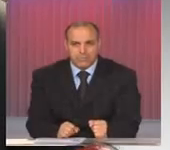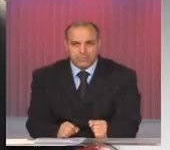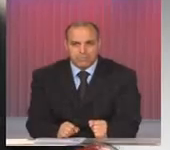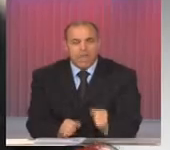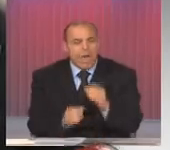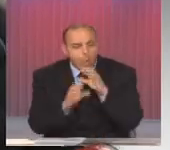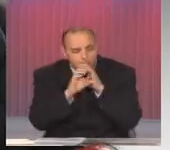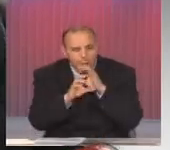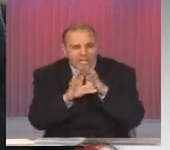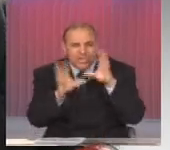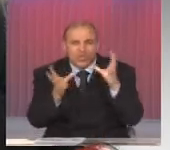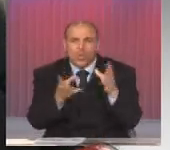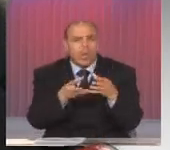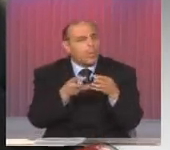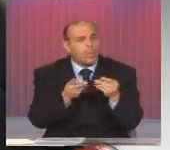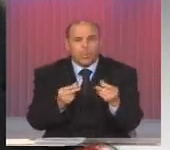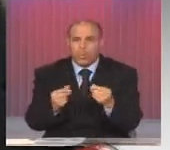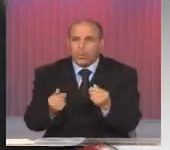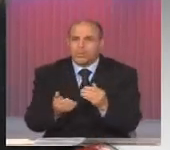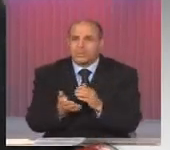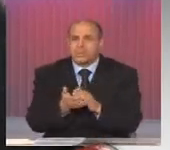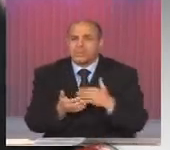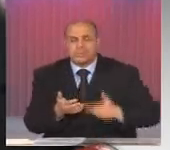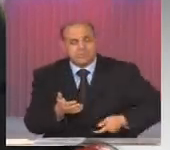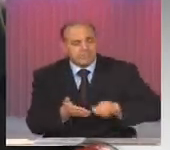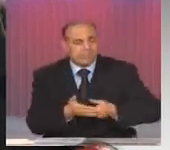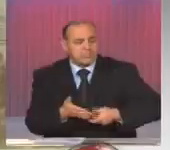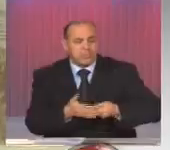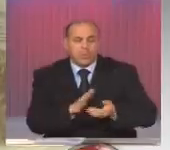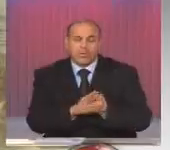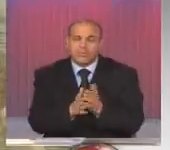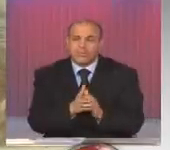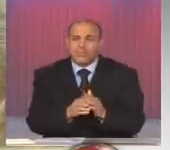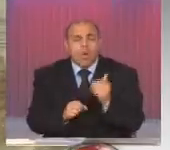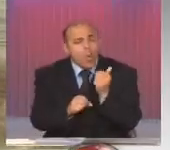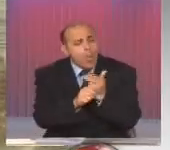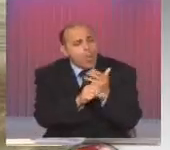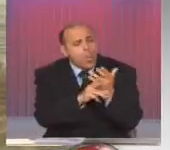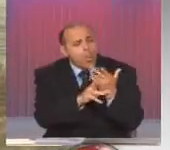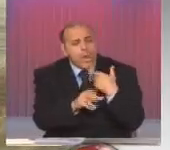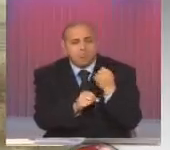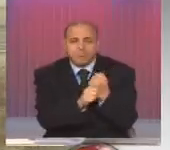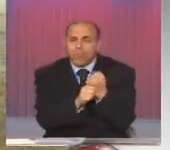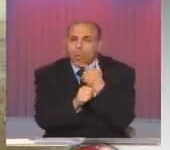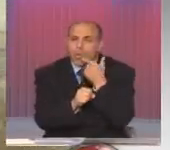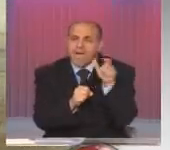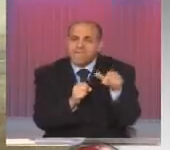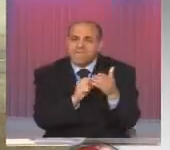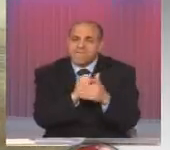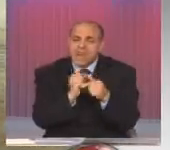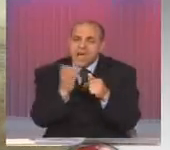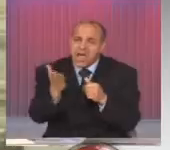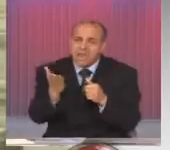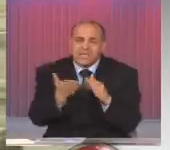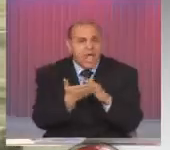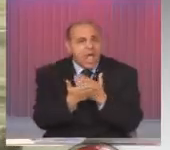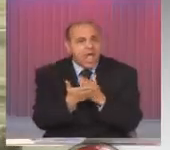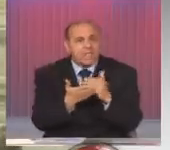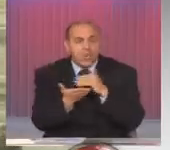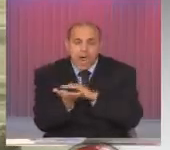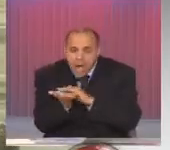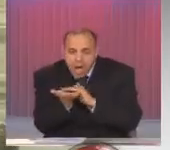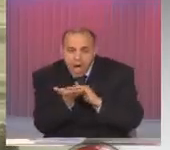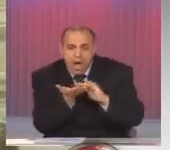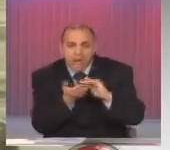الصاصيات هذه الغطوات كل مقيد على ورنه مشت الكل. سنوات كثيرة قضاها فلاح فوسان في تهيئة هذه